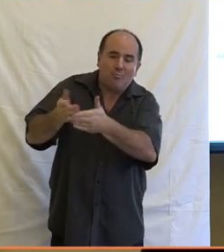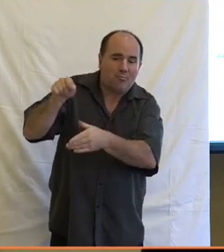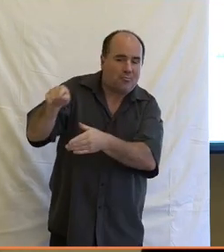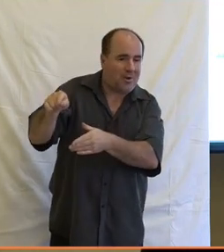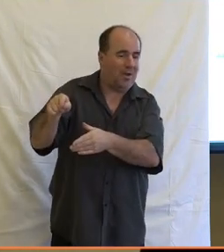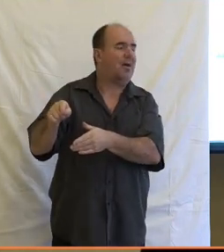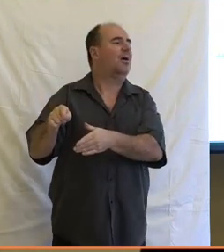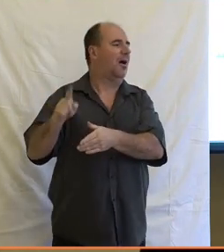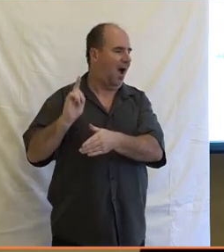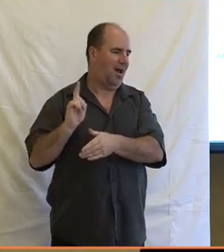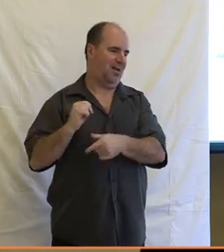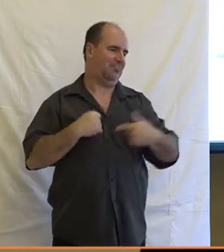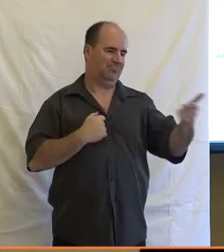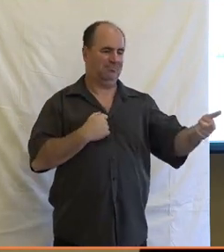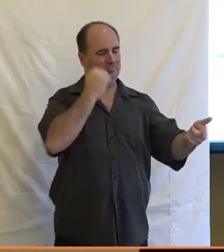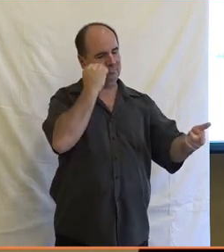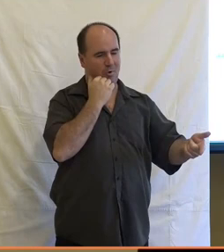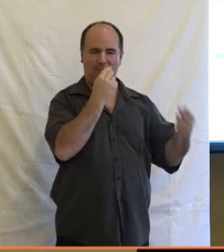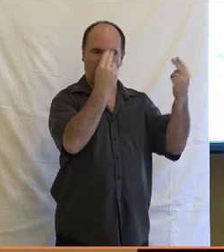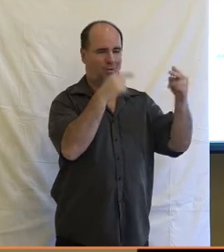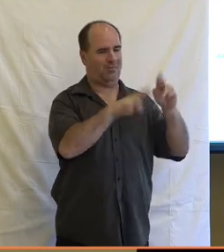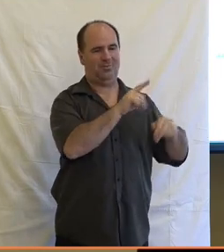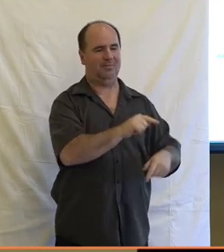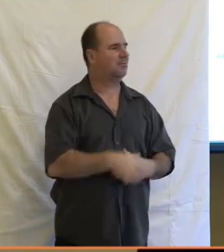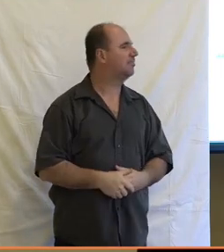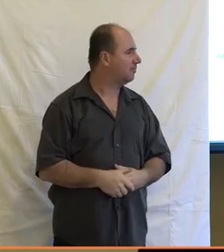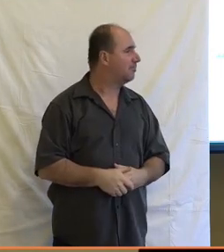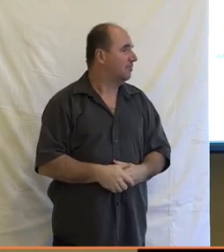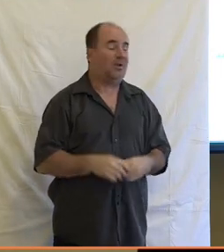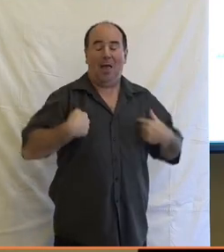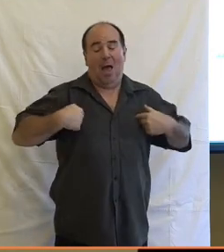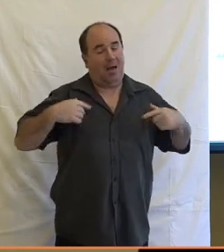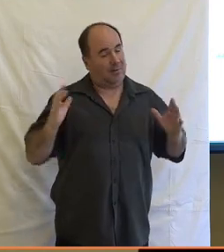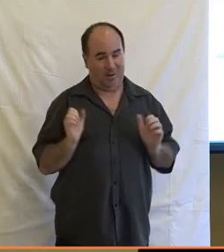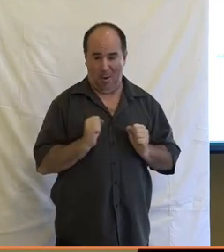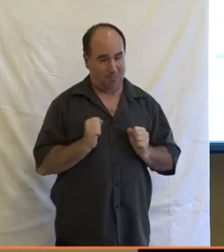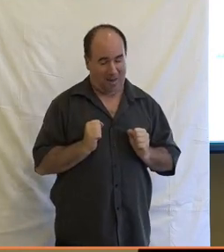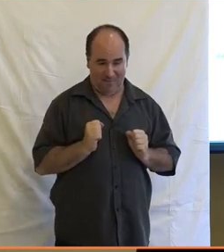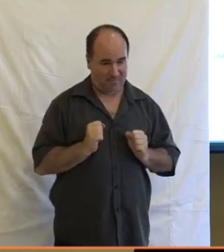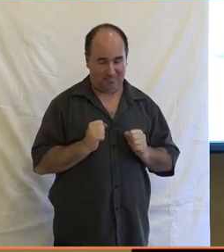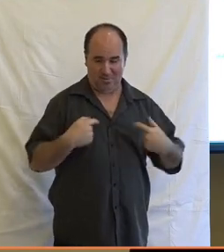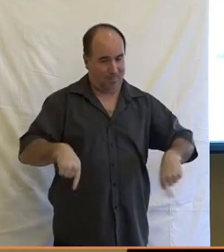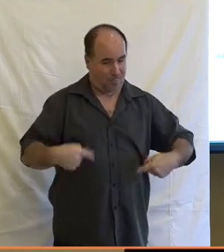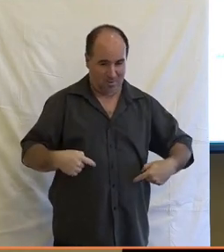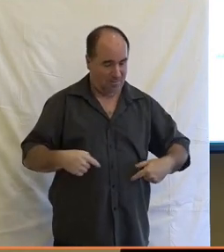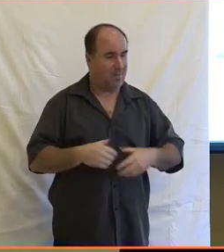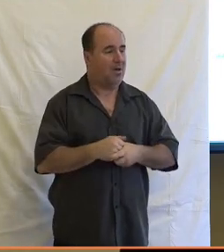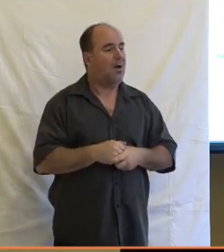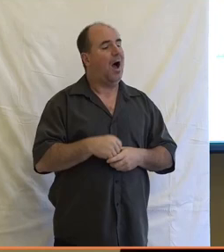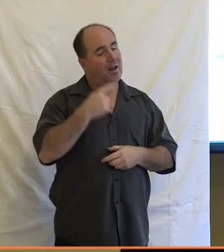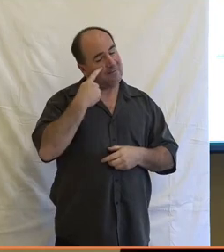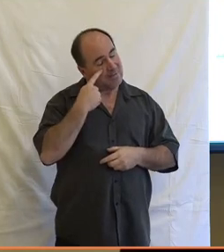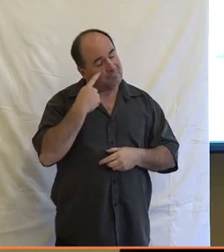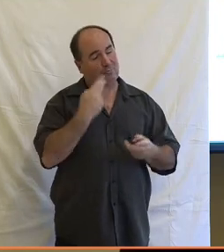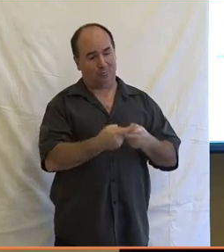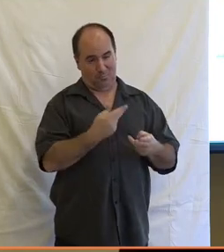té naší přepisuje. Takže podle mě já se toho také nebojím a vidím právě potom velkou míru